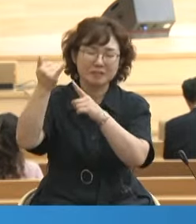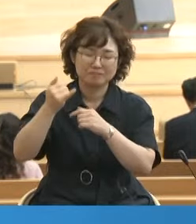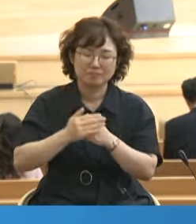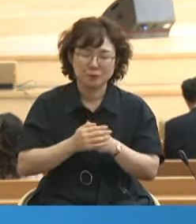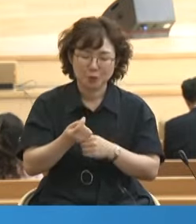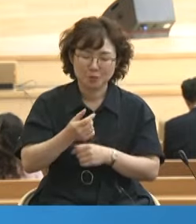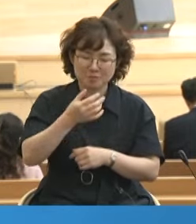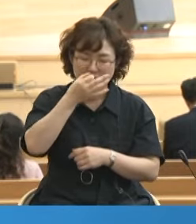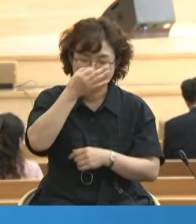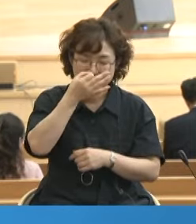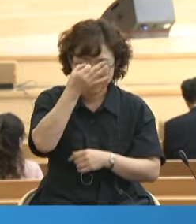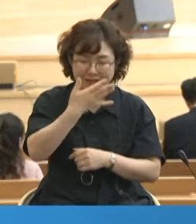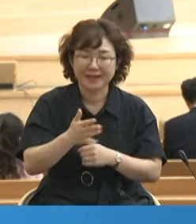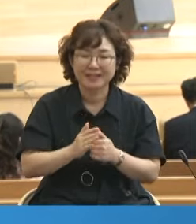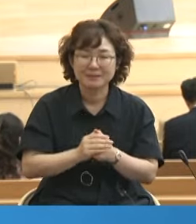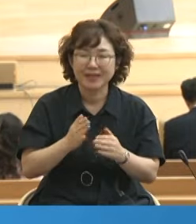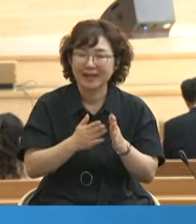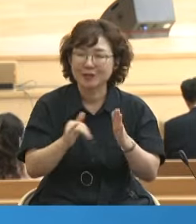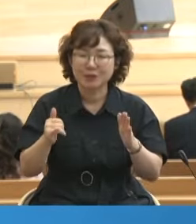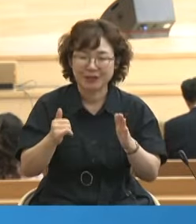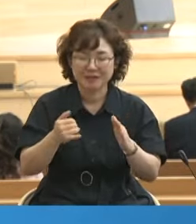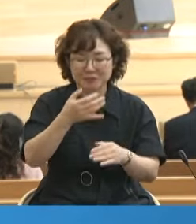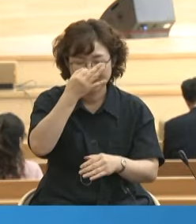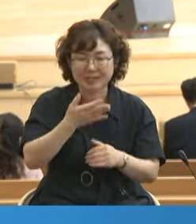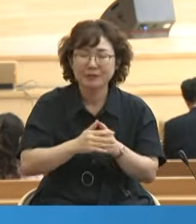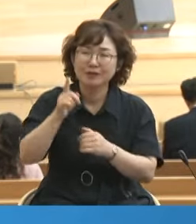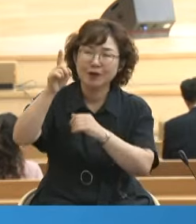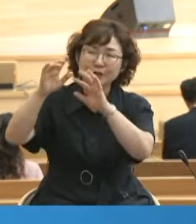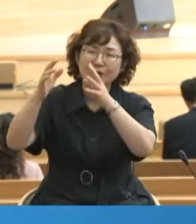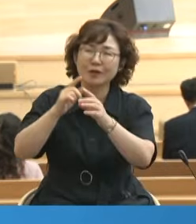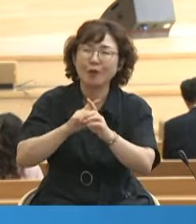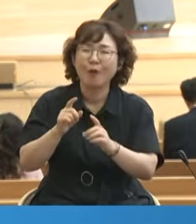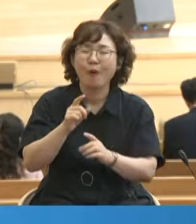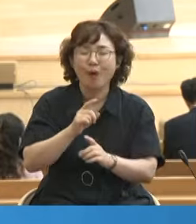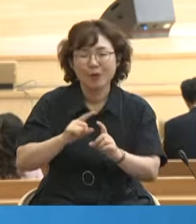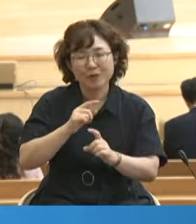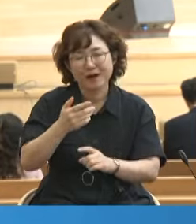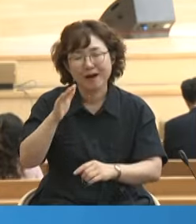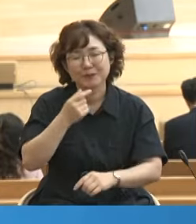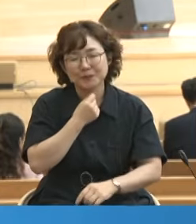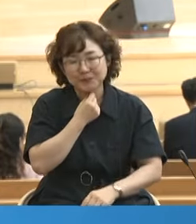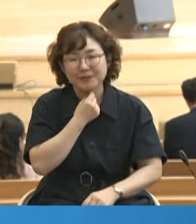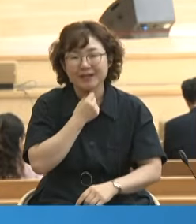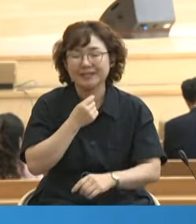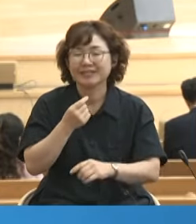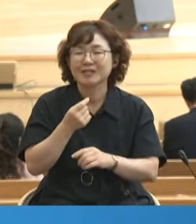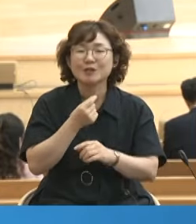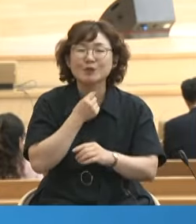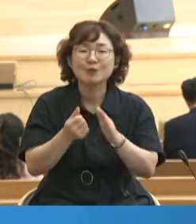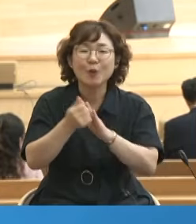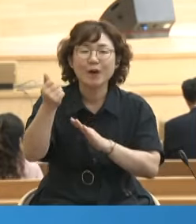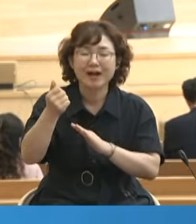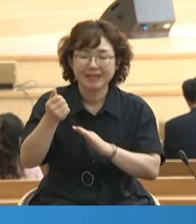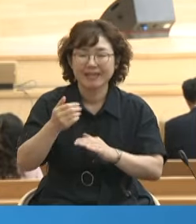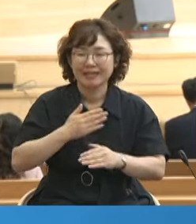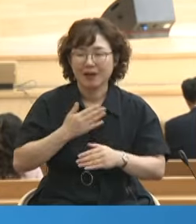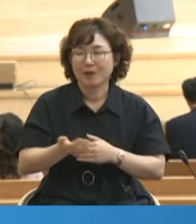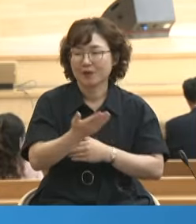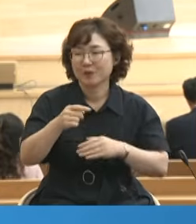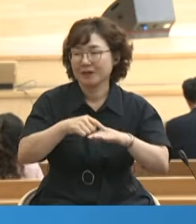미안하지만 우리 가족들에게 미안하지만 천국이 너무 가고 싶어, 천국에 대한 소망이 우리